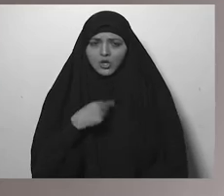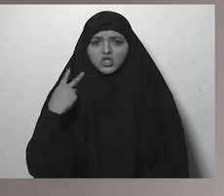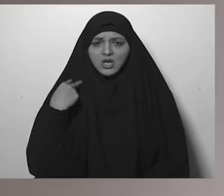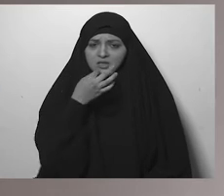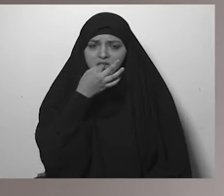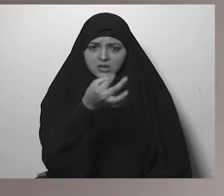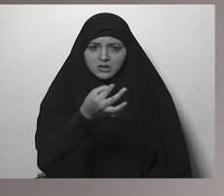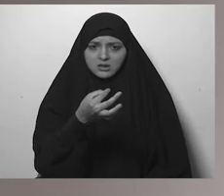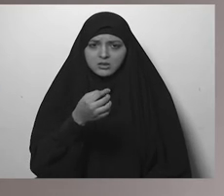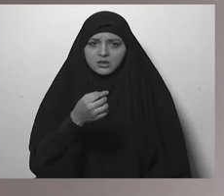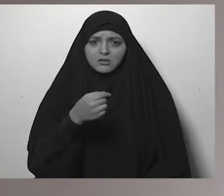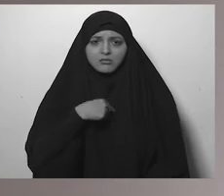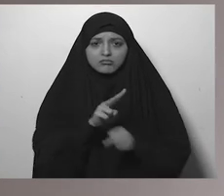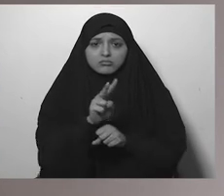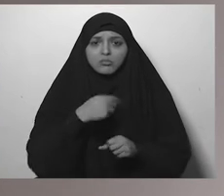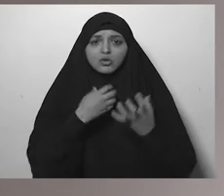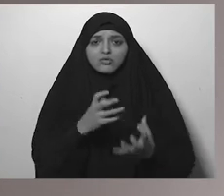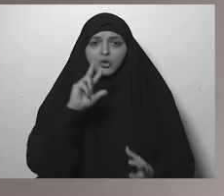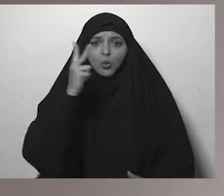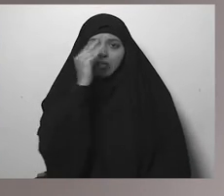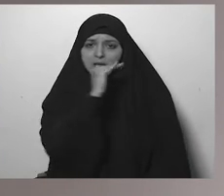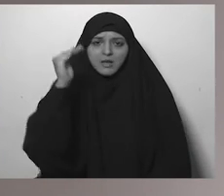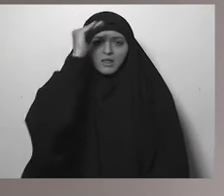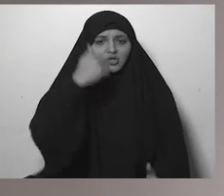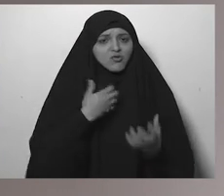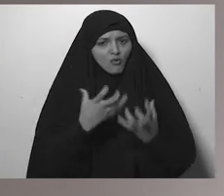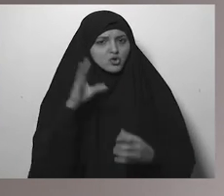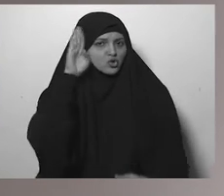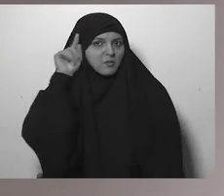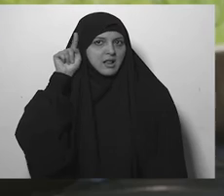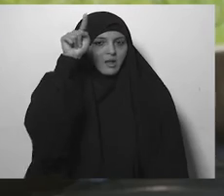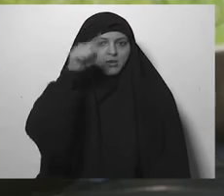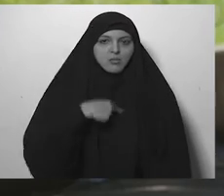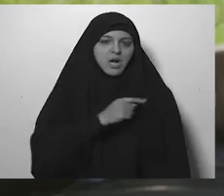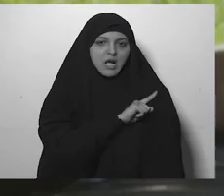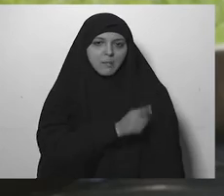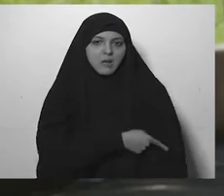la chef du berge. Maintenant, je vais aller à la troisième étage et je vais prendre la chambre là-bas.